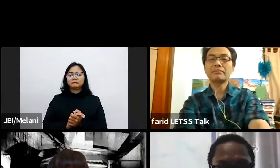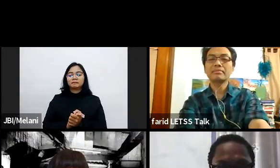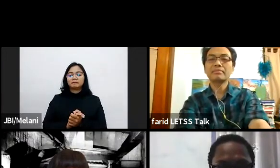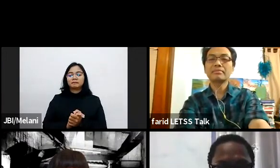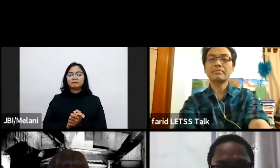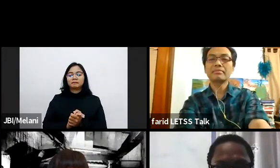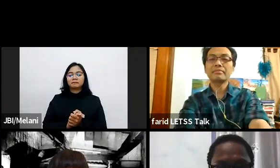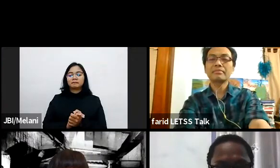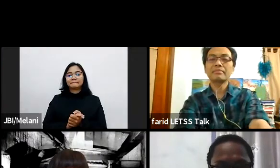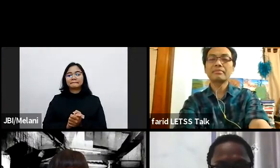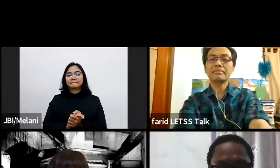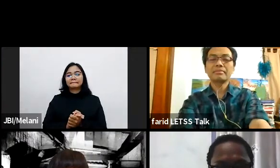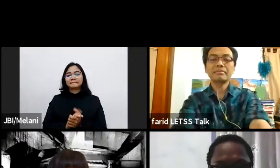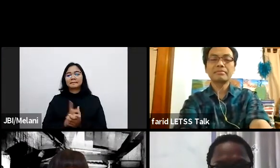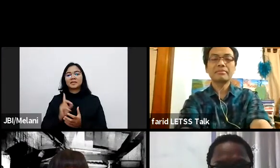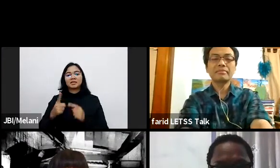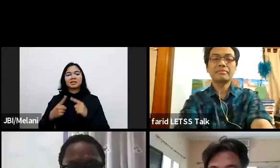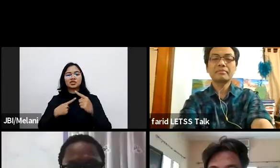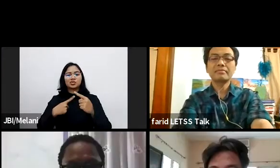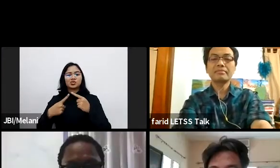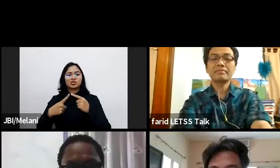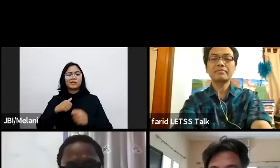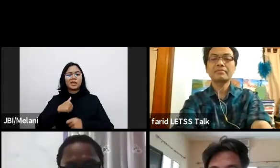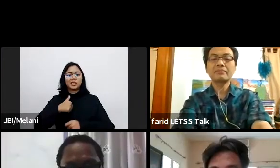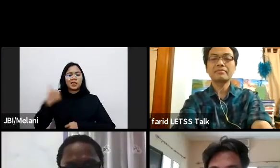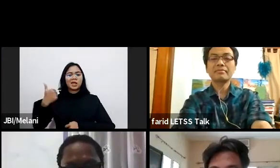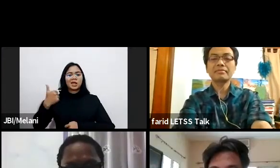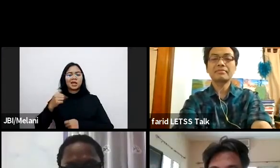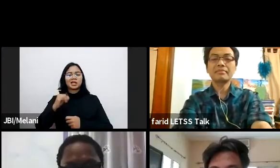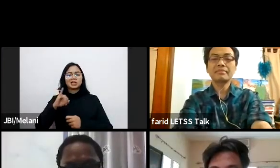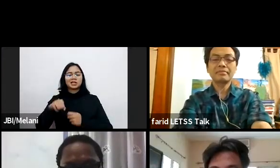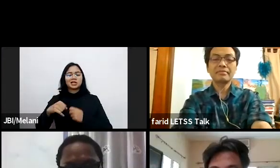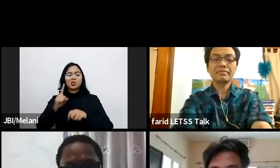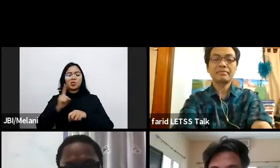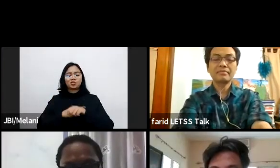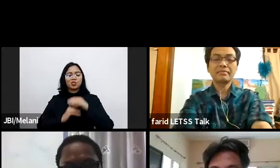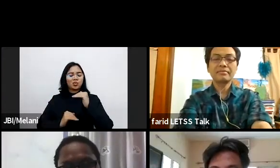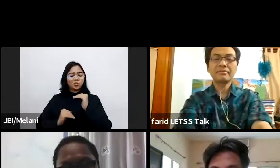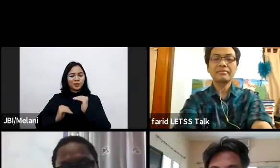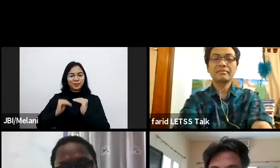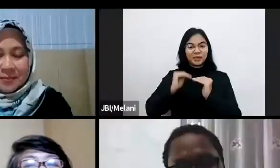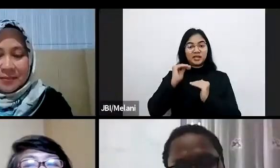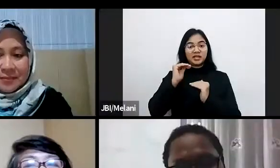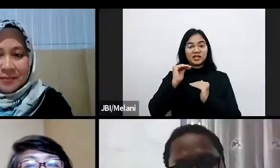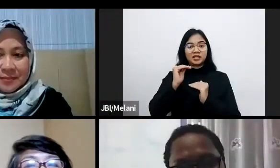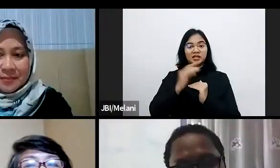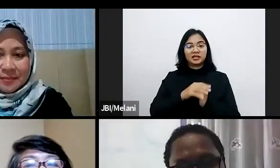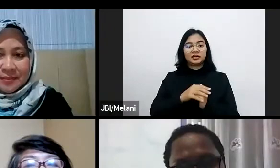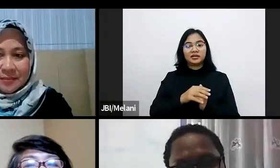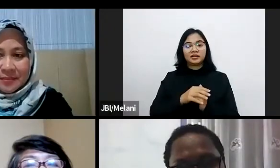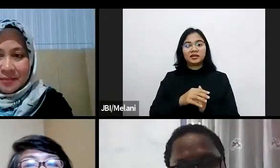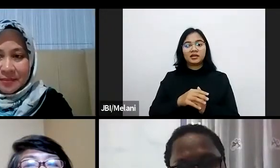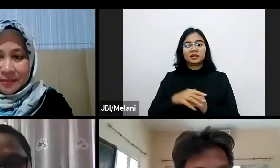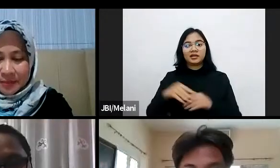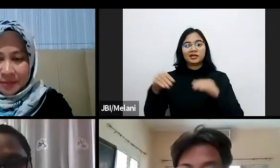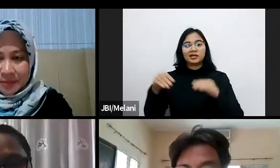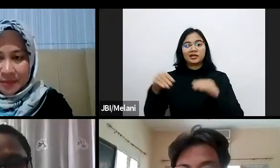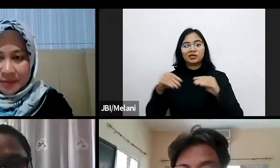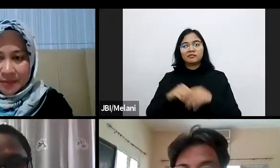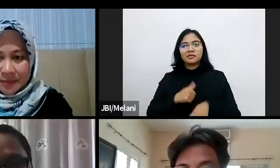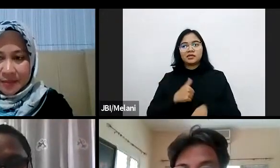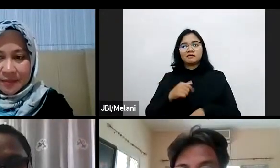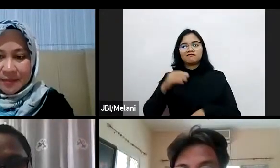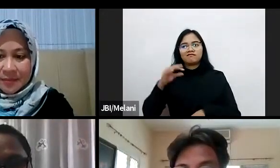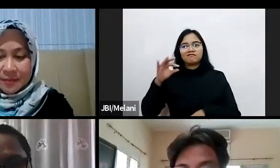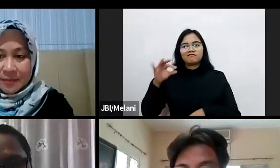memang diskusinya sangat penting. Gitu ya, sangat penting, dan saya berharap diskusi ini bisa bermanfaat buat kita semua dan kita bisa